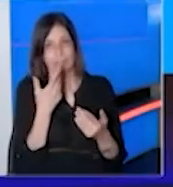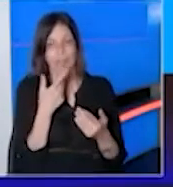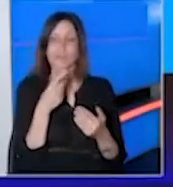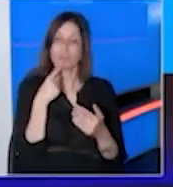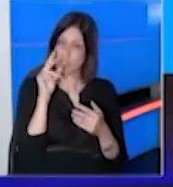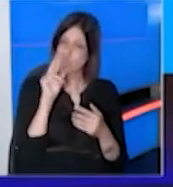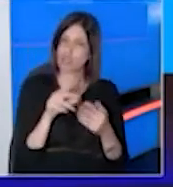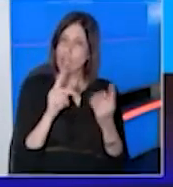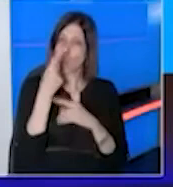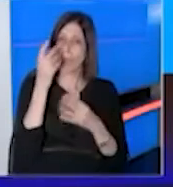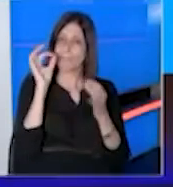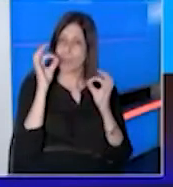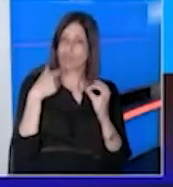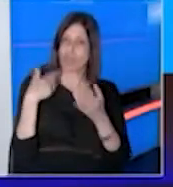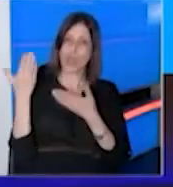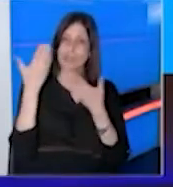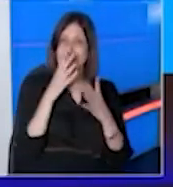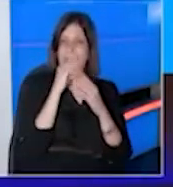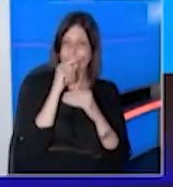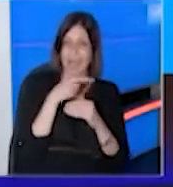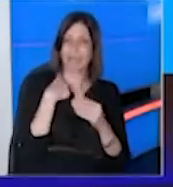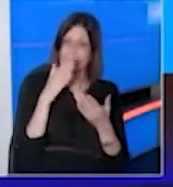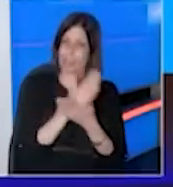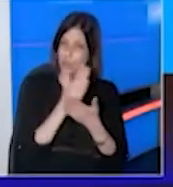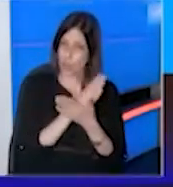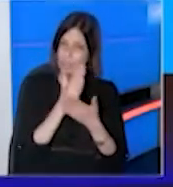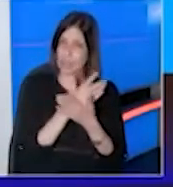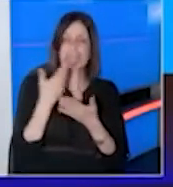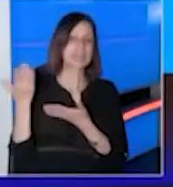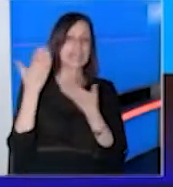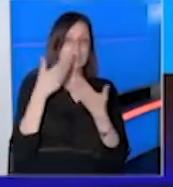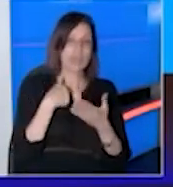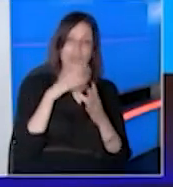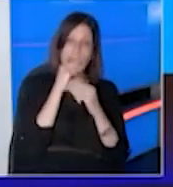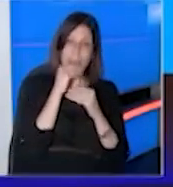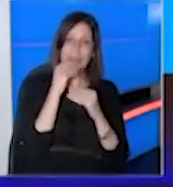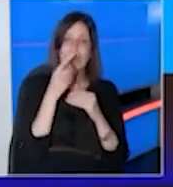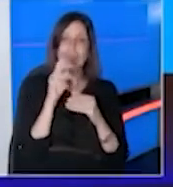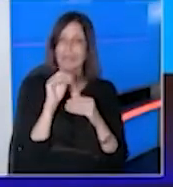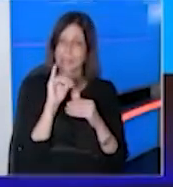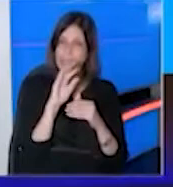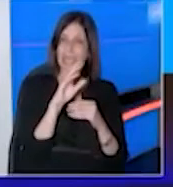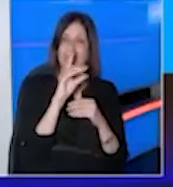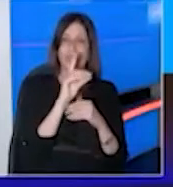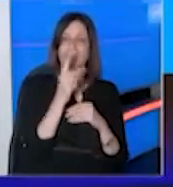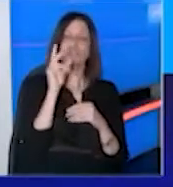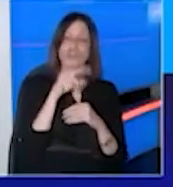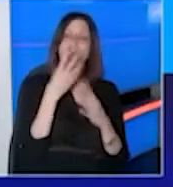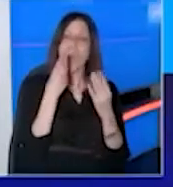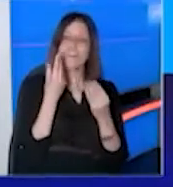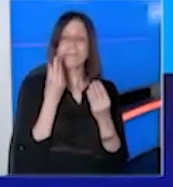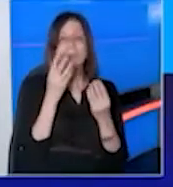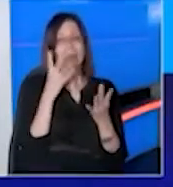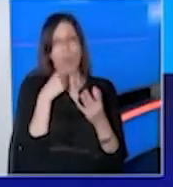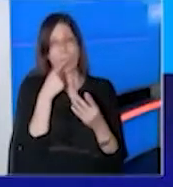אירוע ייחודי שאני לא הוזמנתי לדבר עליו, אני אתכונן. אתה צודק. תזמין אותי, נדבר על ניר דוד. נדבר על ניר דוד, יש לי הרבה מה לומר